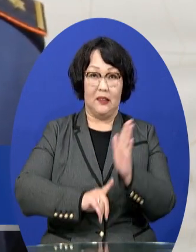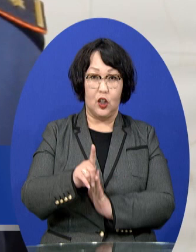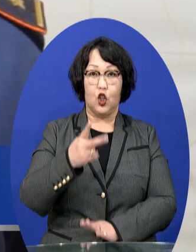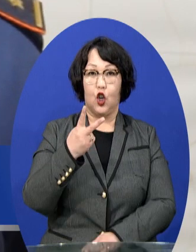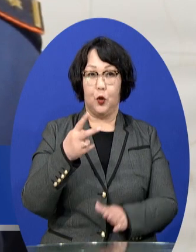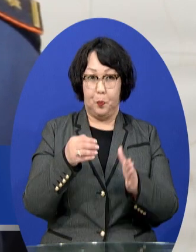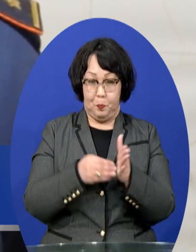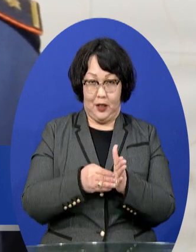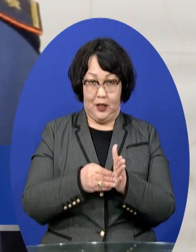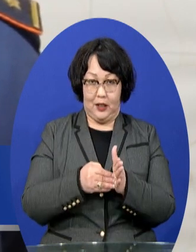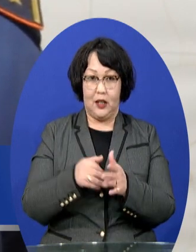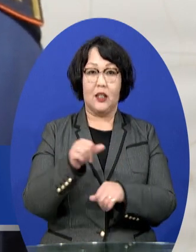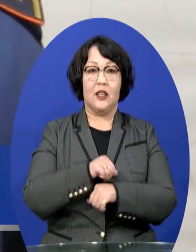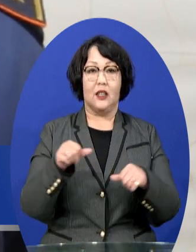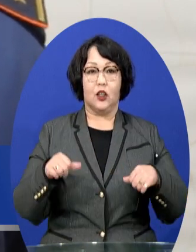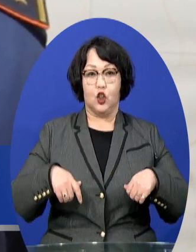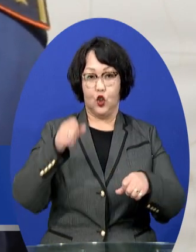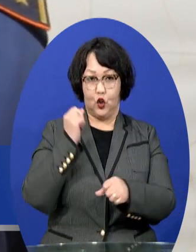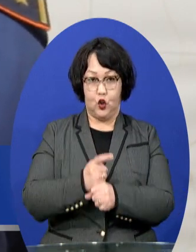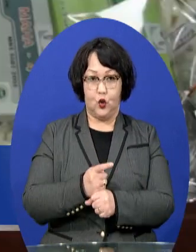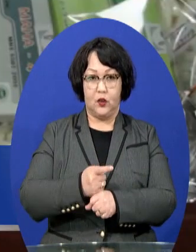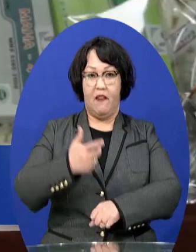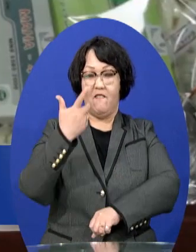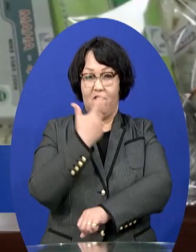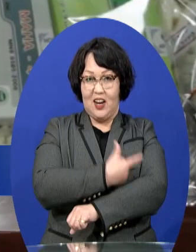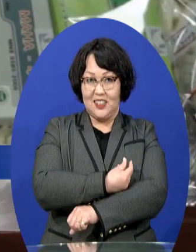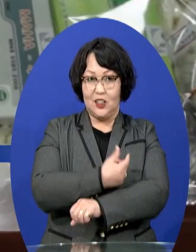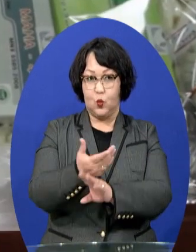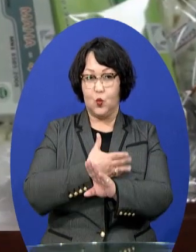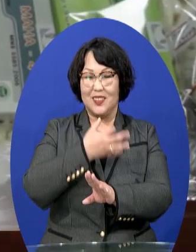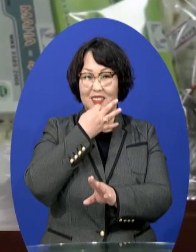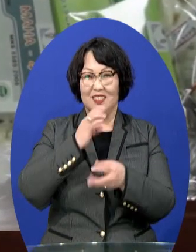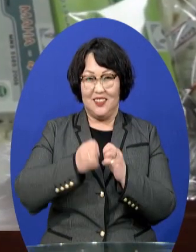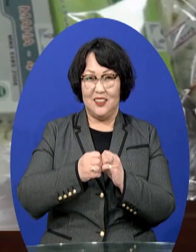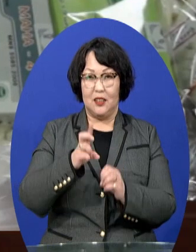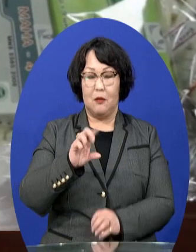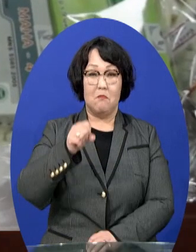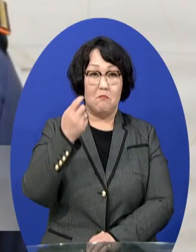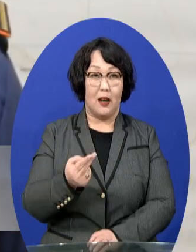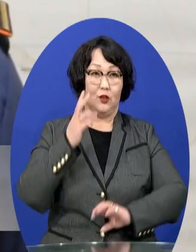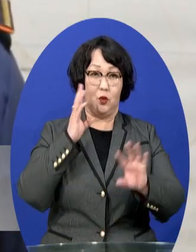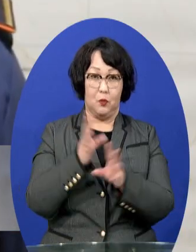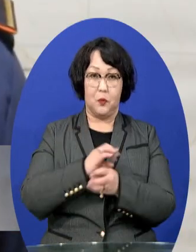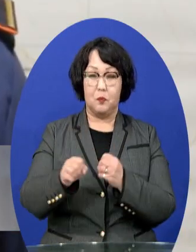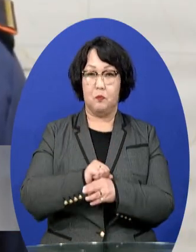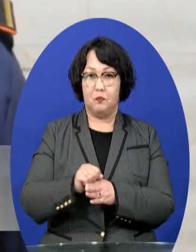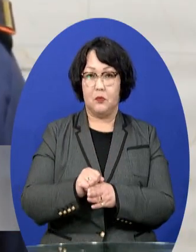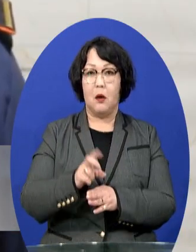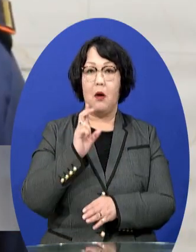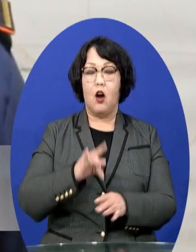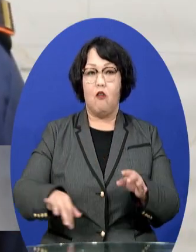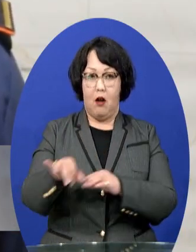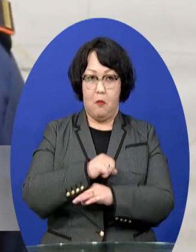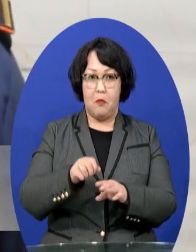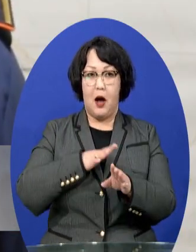2000 орчим иргэдэд зориулсан дархлаажуулалтын урсан сэргийлэх эмчилгээний вакциг бол бэлдсэн байна. Баянгор аймаг албан